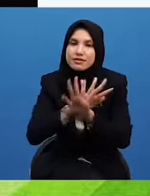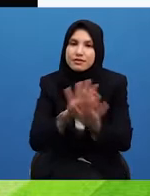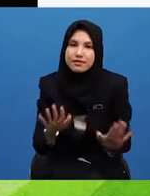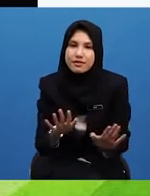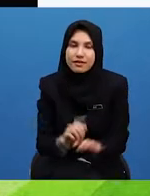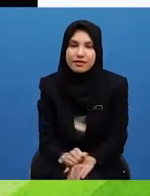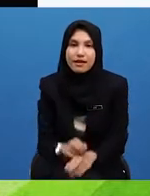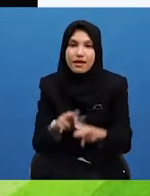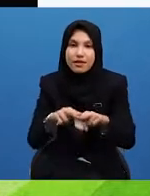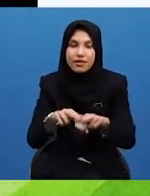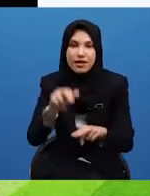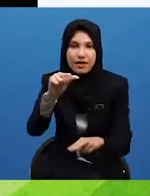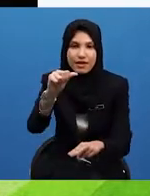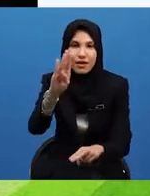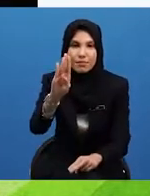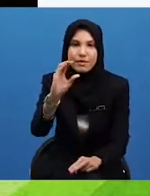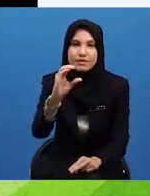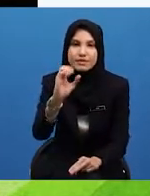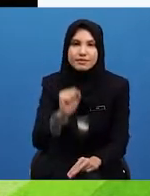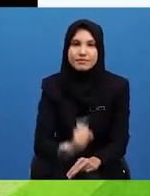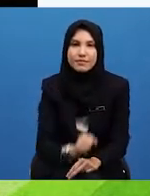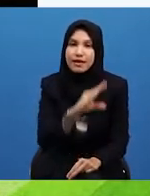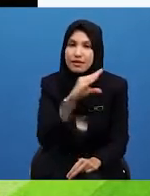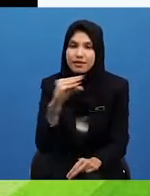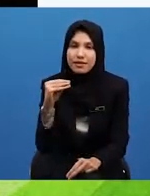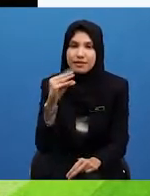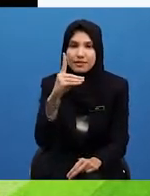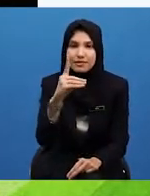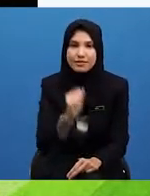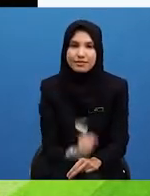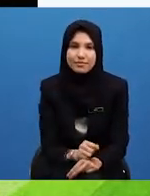Didik kedudukan yg BC q&d